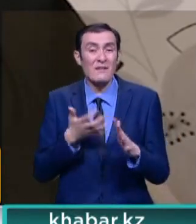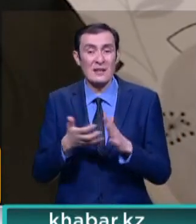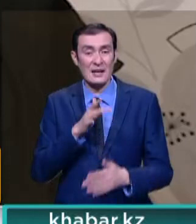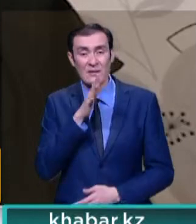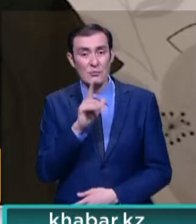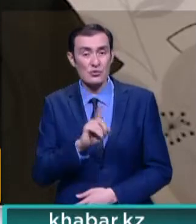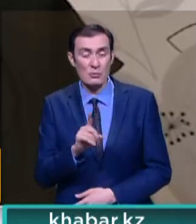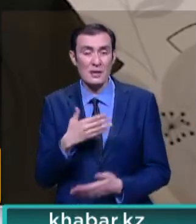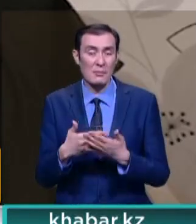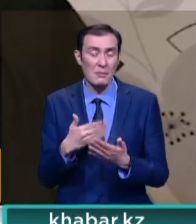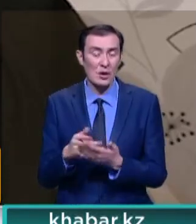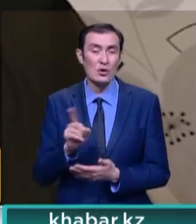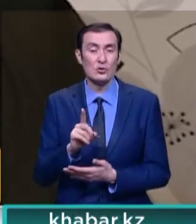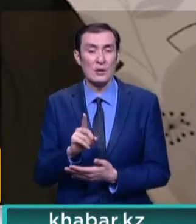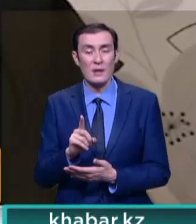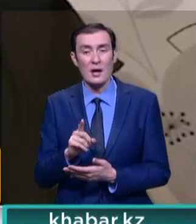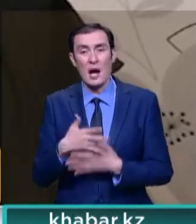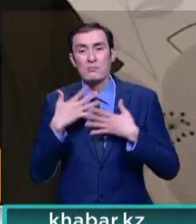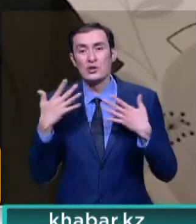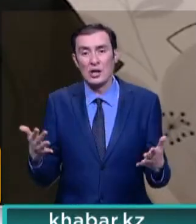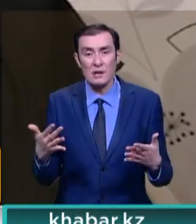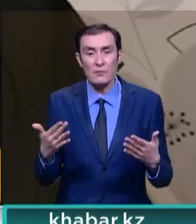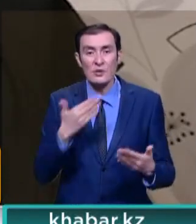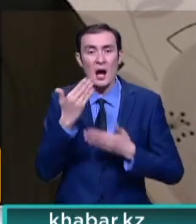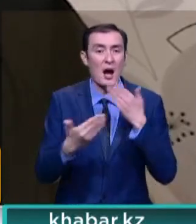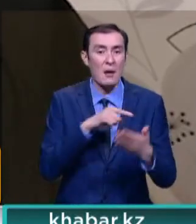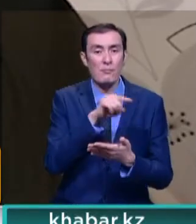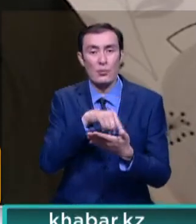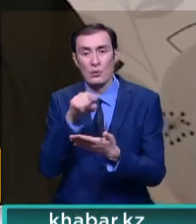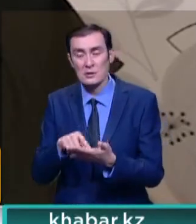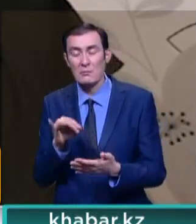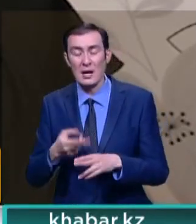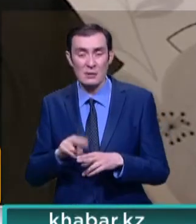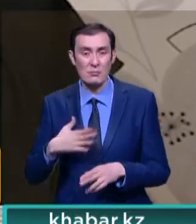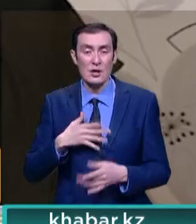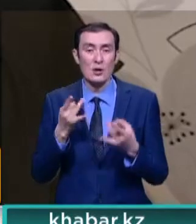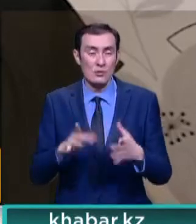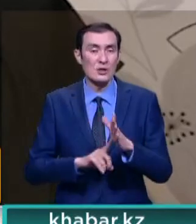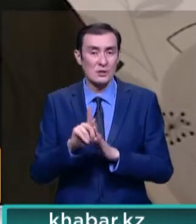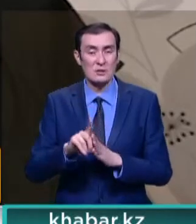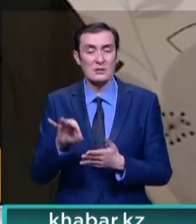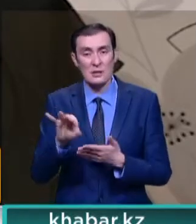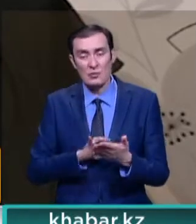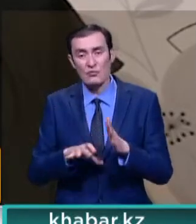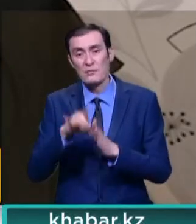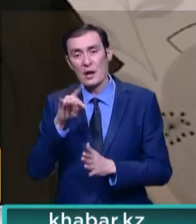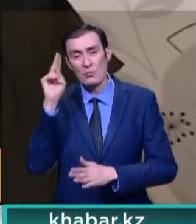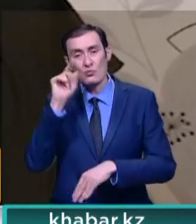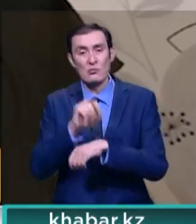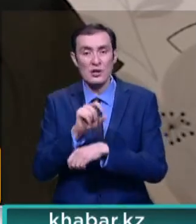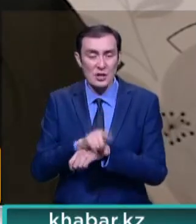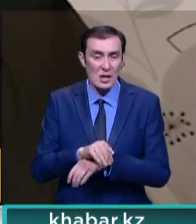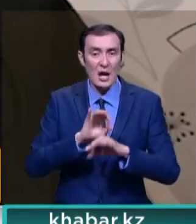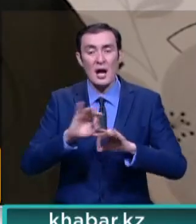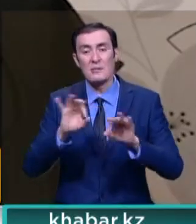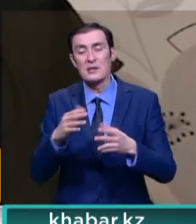того, чтобы сделать, например, какой-то обширный такой опрос. Поэтому мы начинаем просто разбираем упражнения,